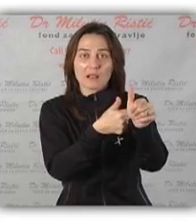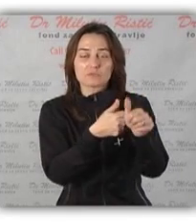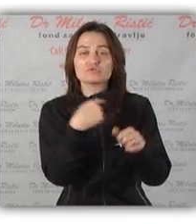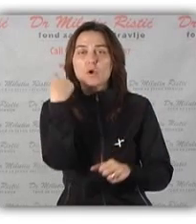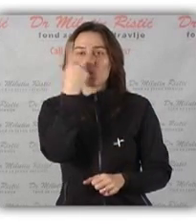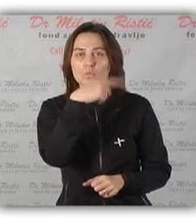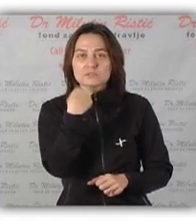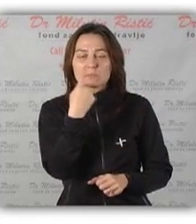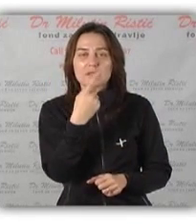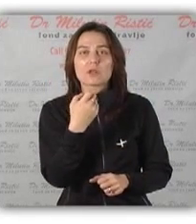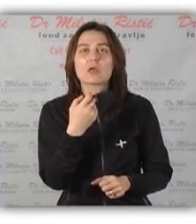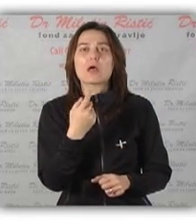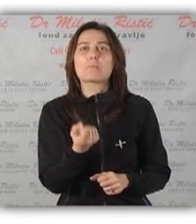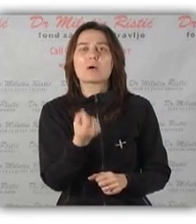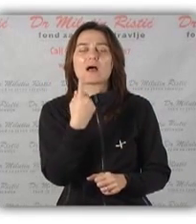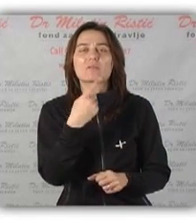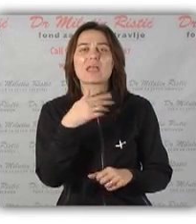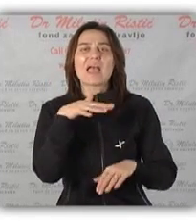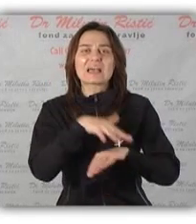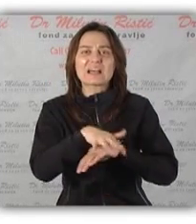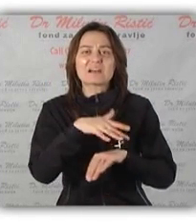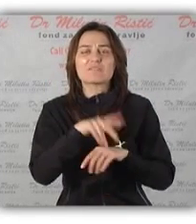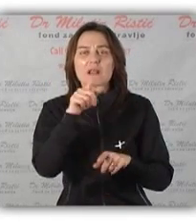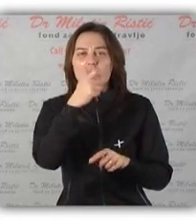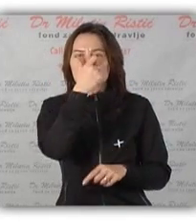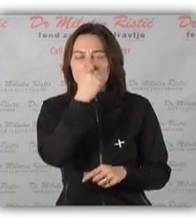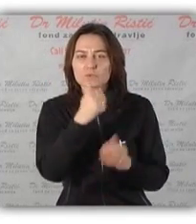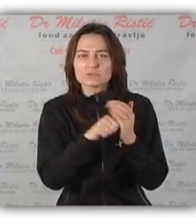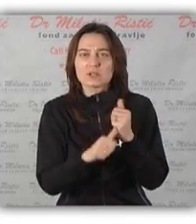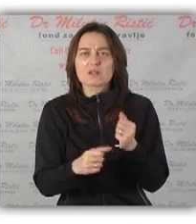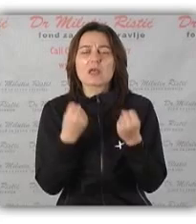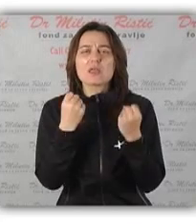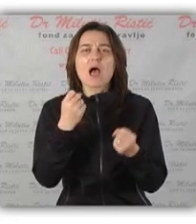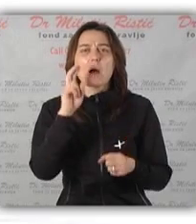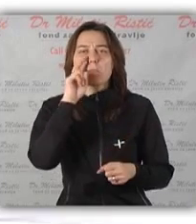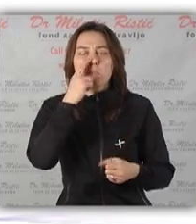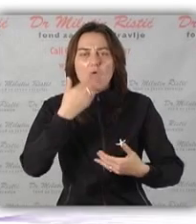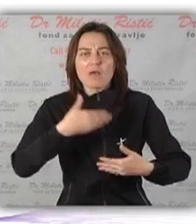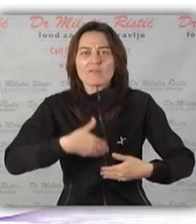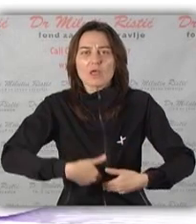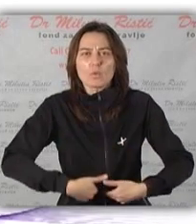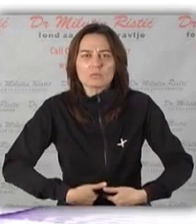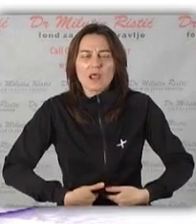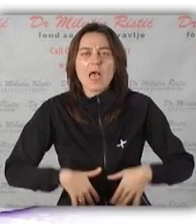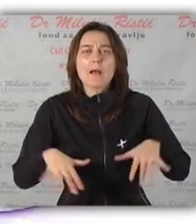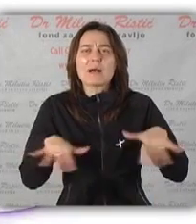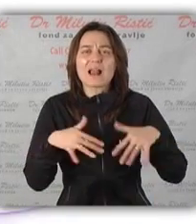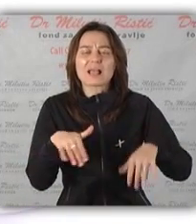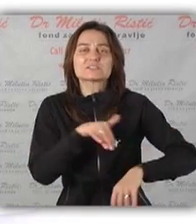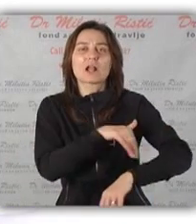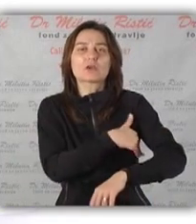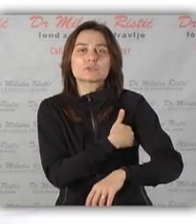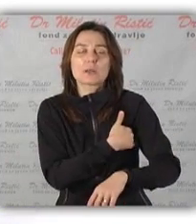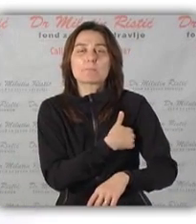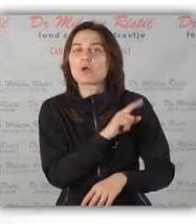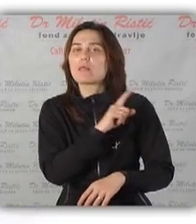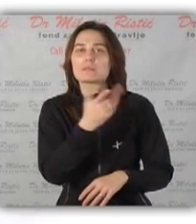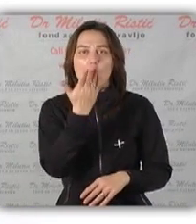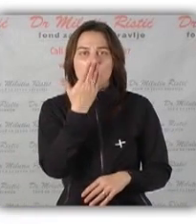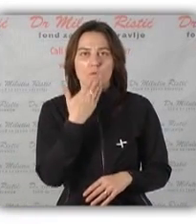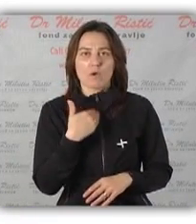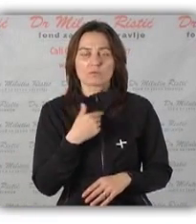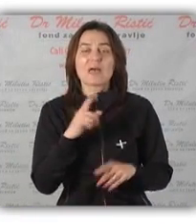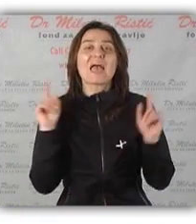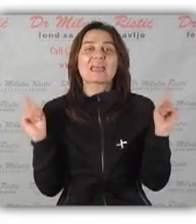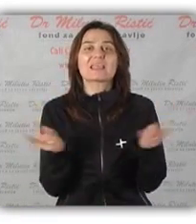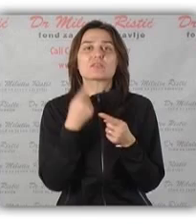prateće simptome, u smislu da se pojavljuju krv ili sluz u stolici, jake bolovi u donjem delu trbuha, malaksalost i temperatura,